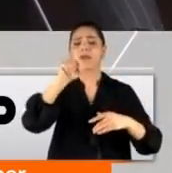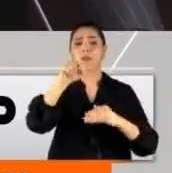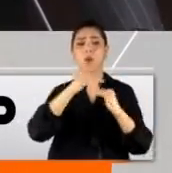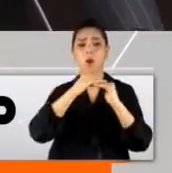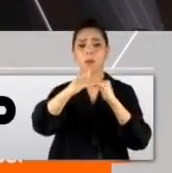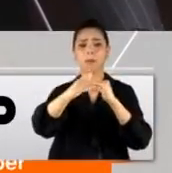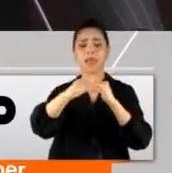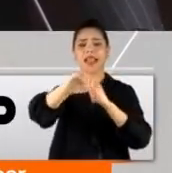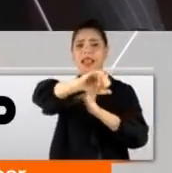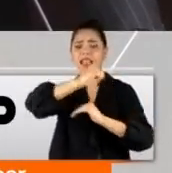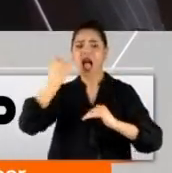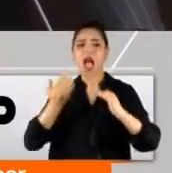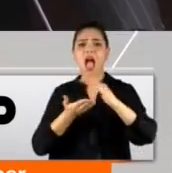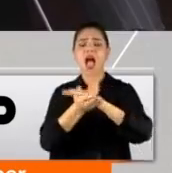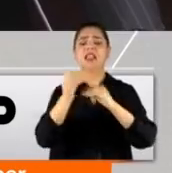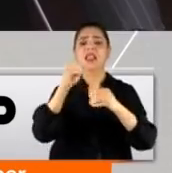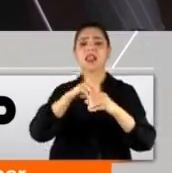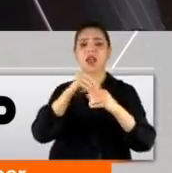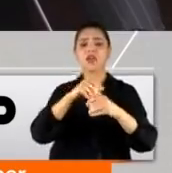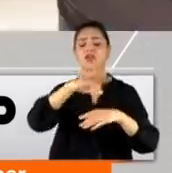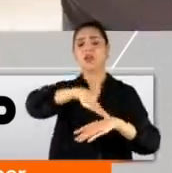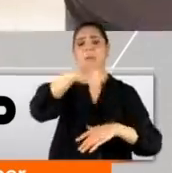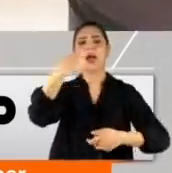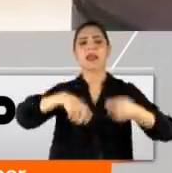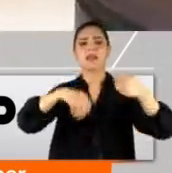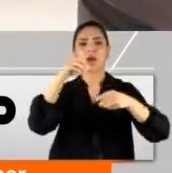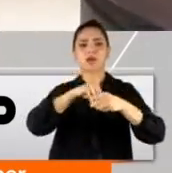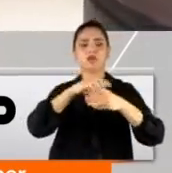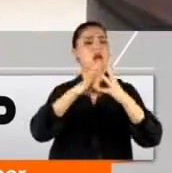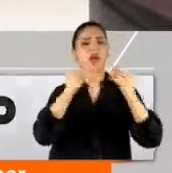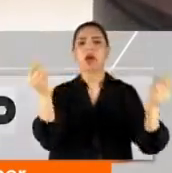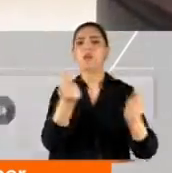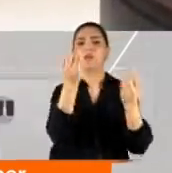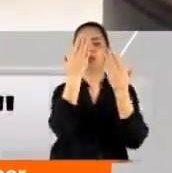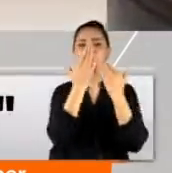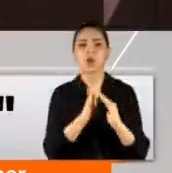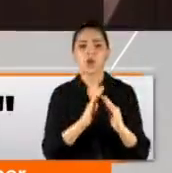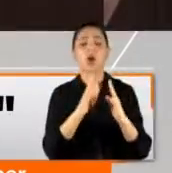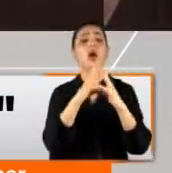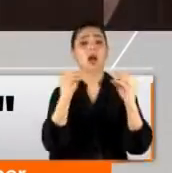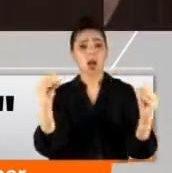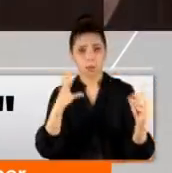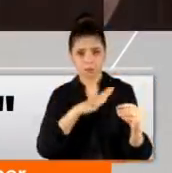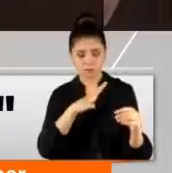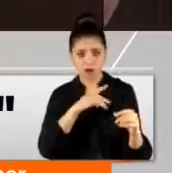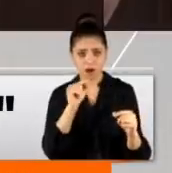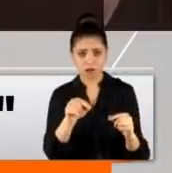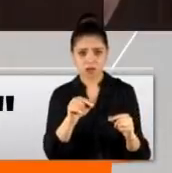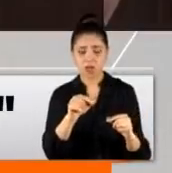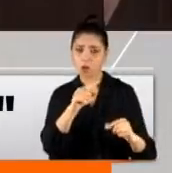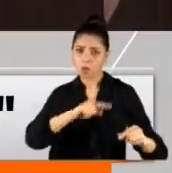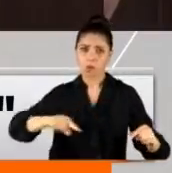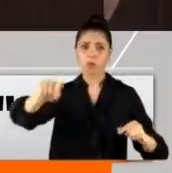milletin hazinesinde ve Merkez Bankası'nda. Kaybolan bir şey yok. Eğer kayıp varsa